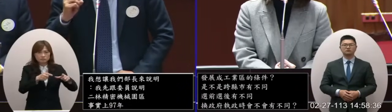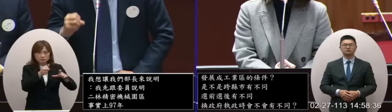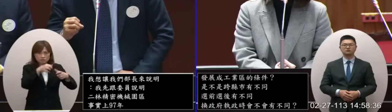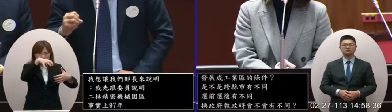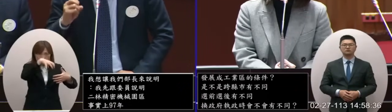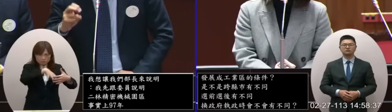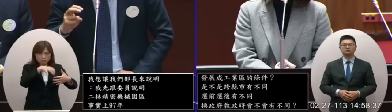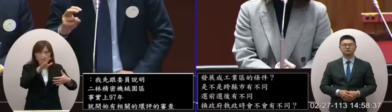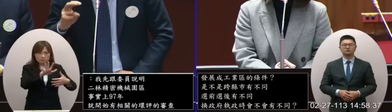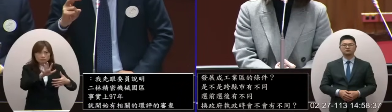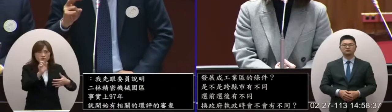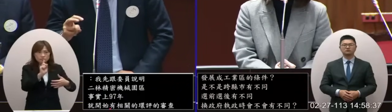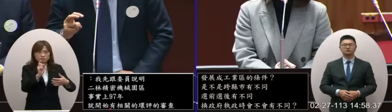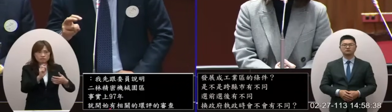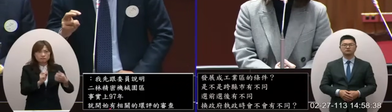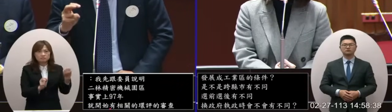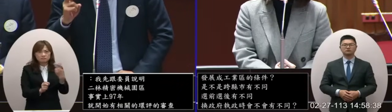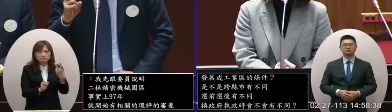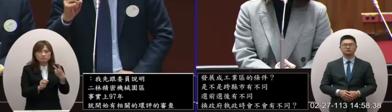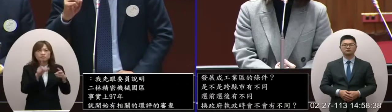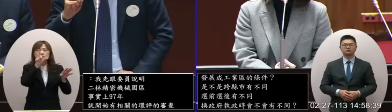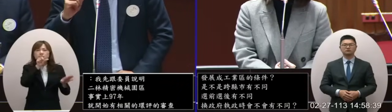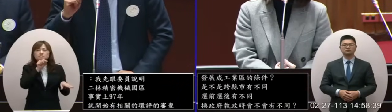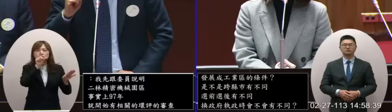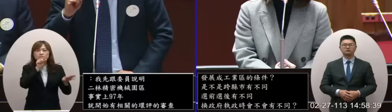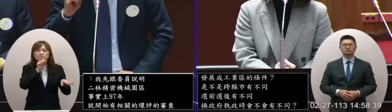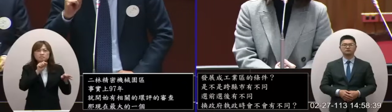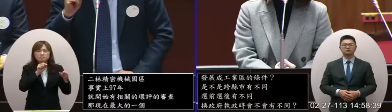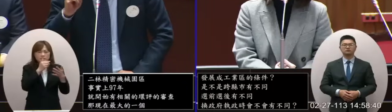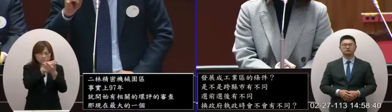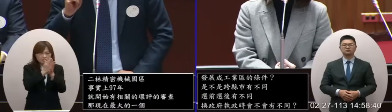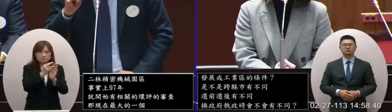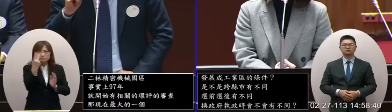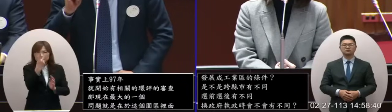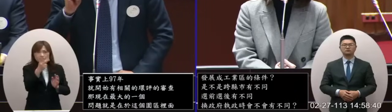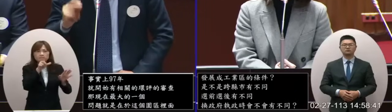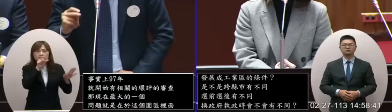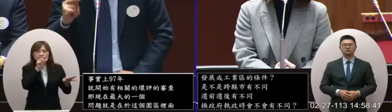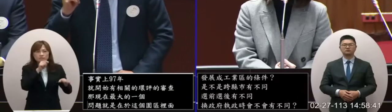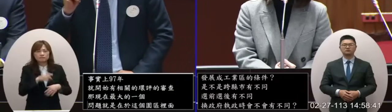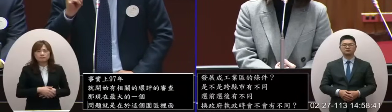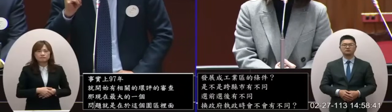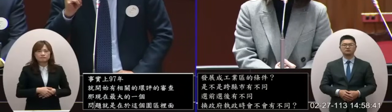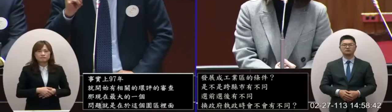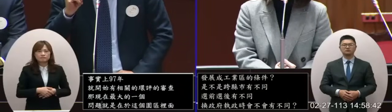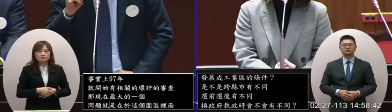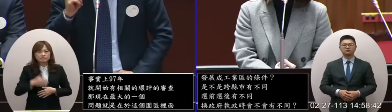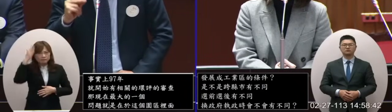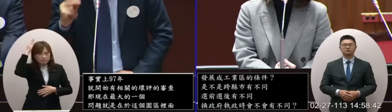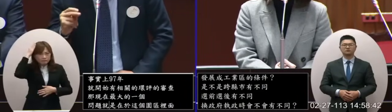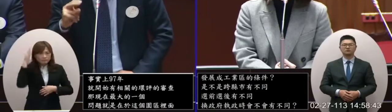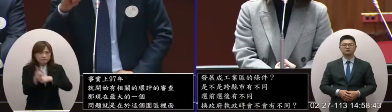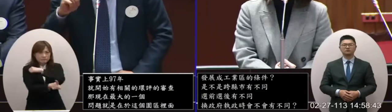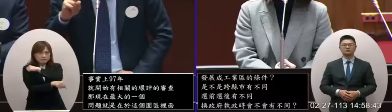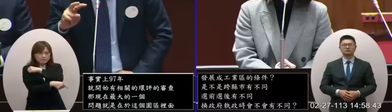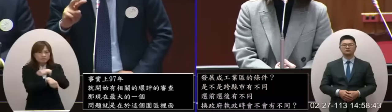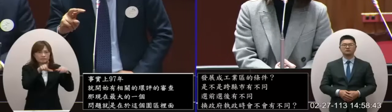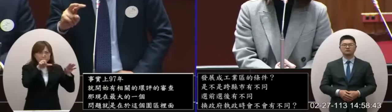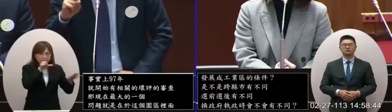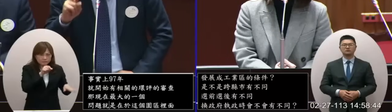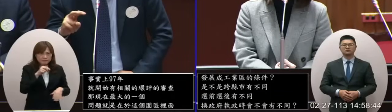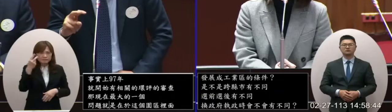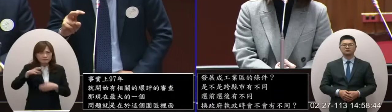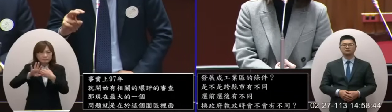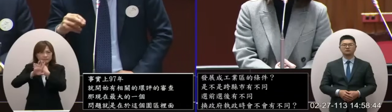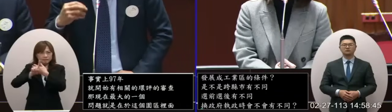它有所谓的两种鸟类，就是那个黑尾鸢，还有一个雁鸻，这两个保育